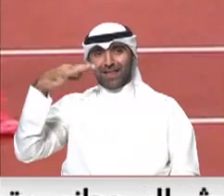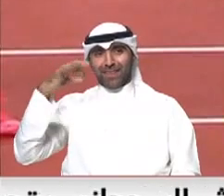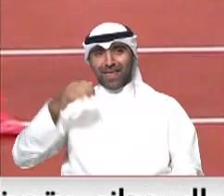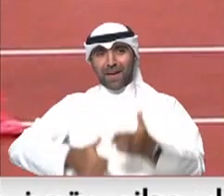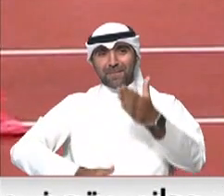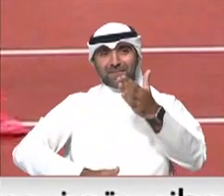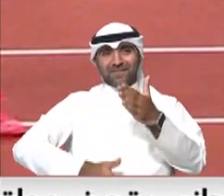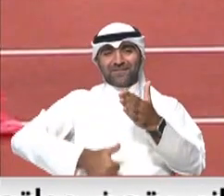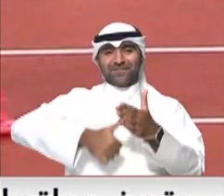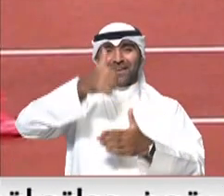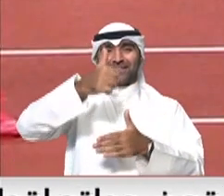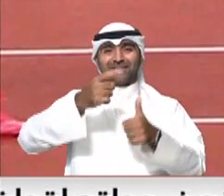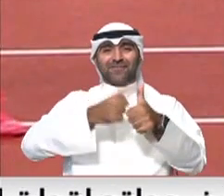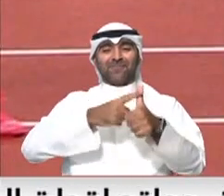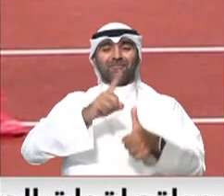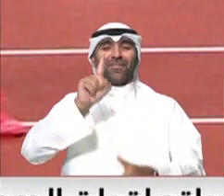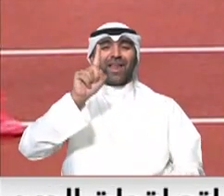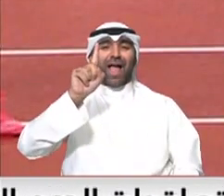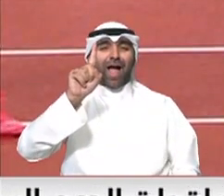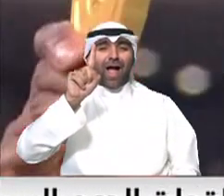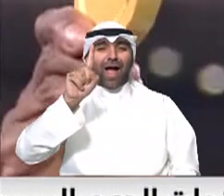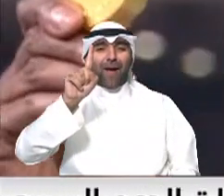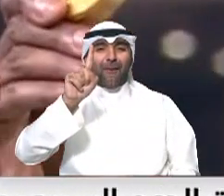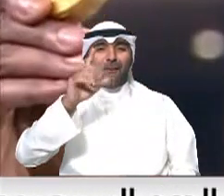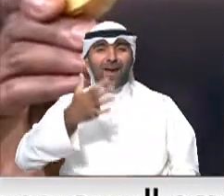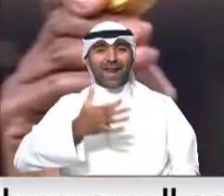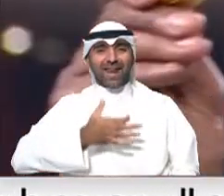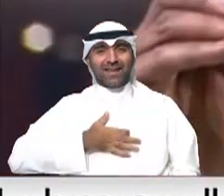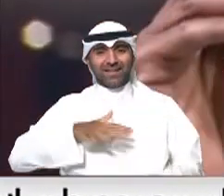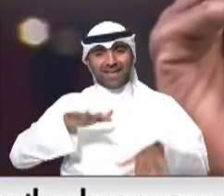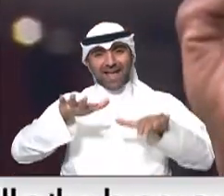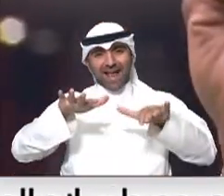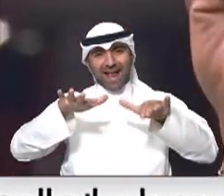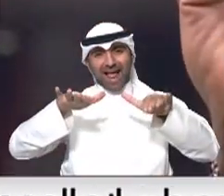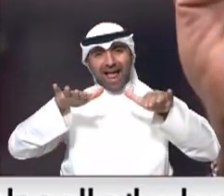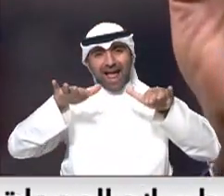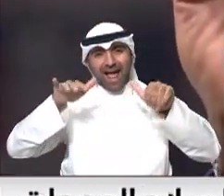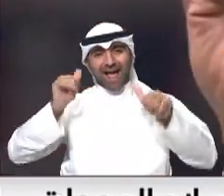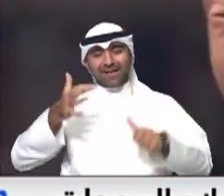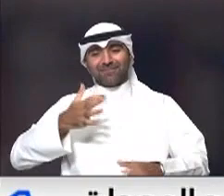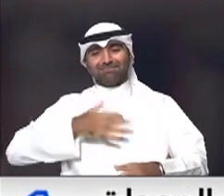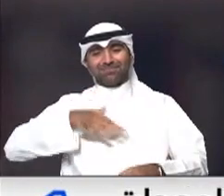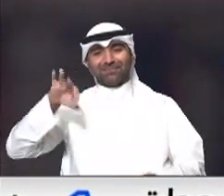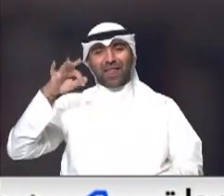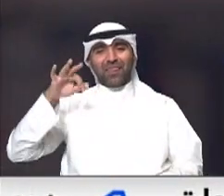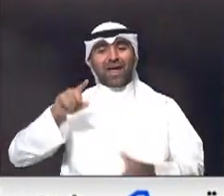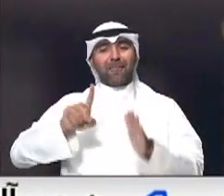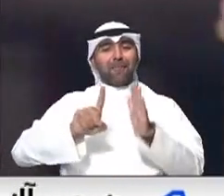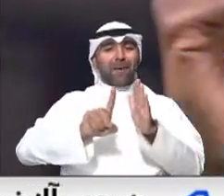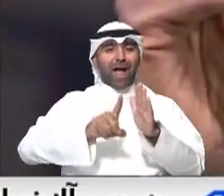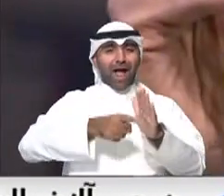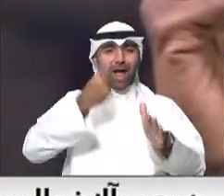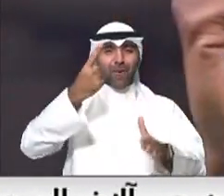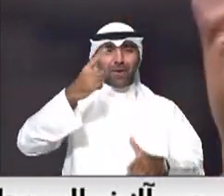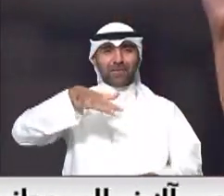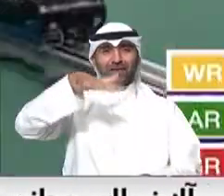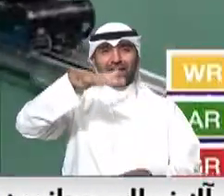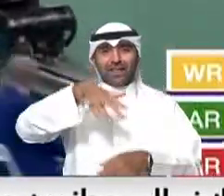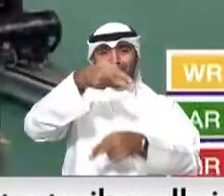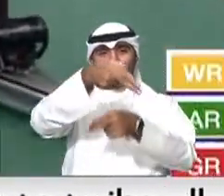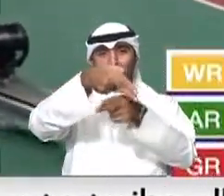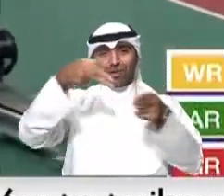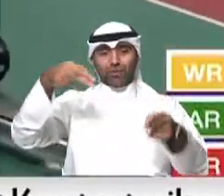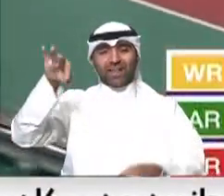رفقه الياباني شينوا تاكاياما وفي حاله نادره بعدما قطع سباق بزمن قدره 13 ثانيه